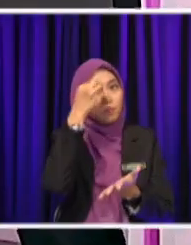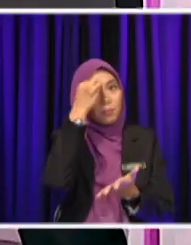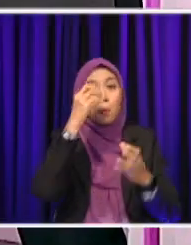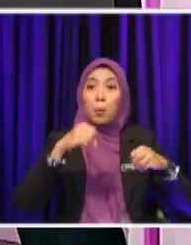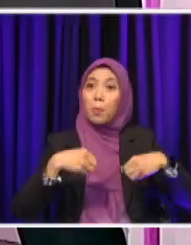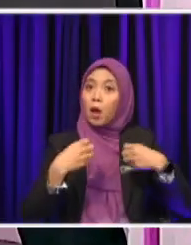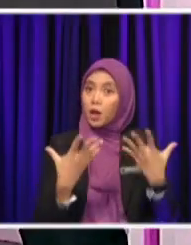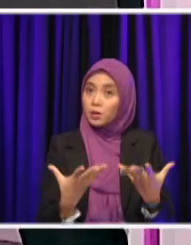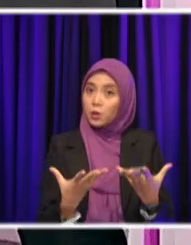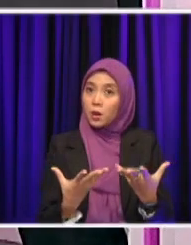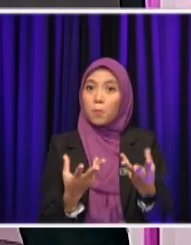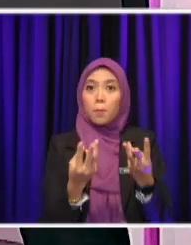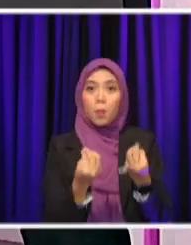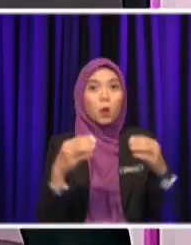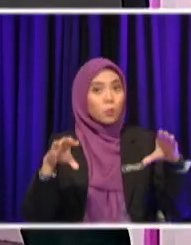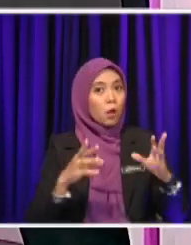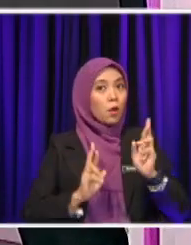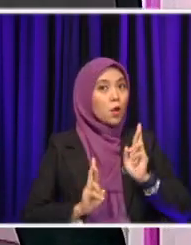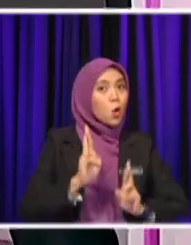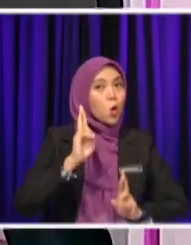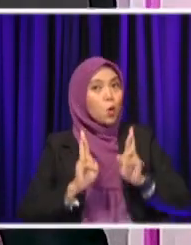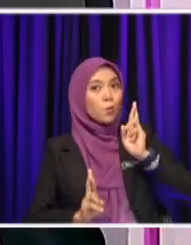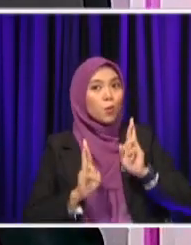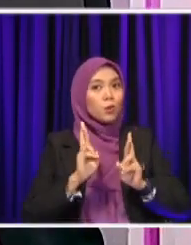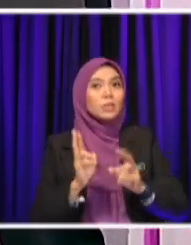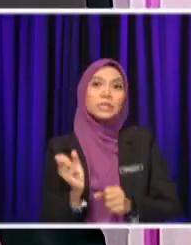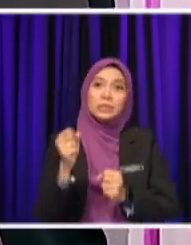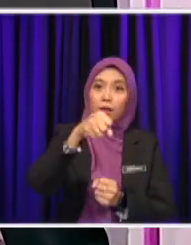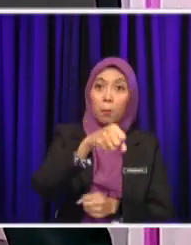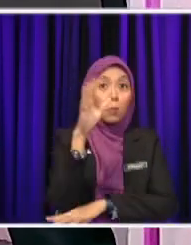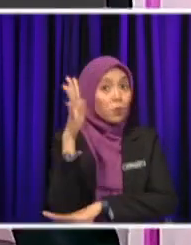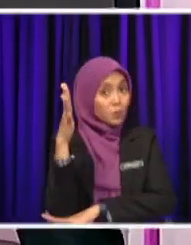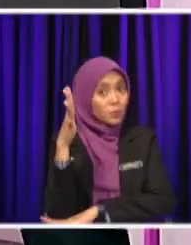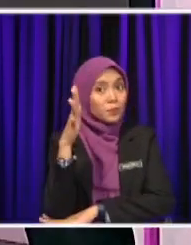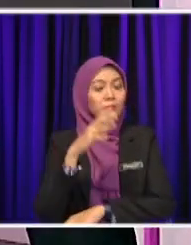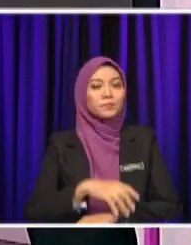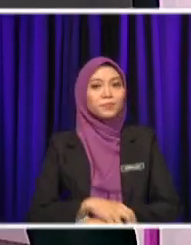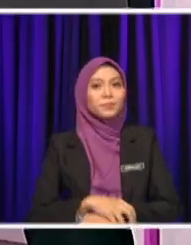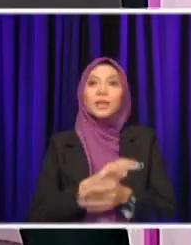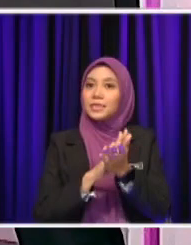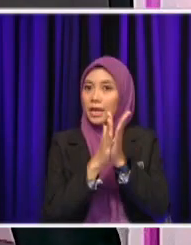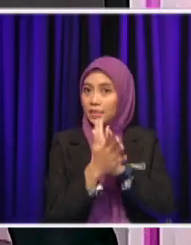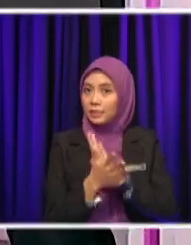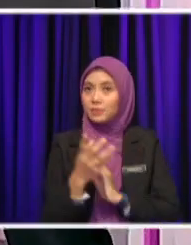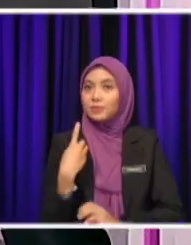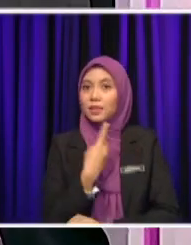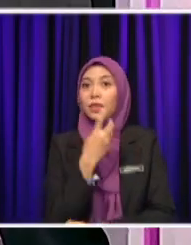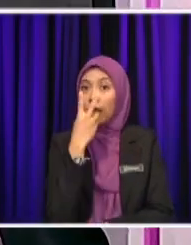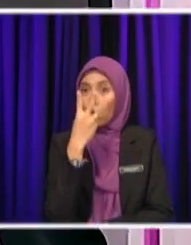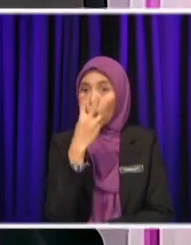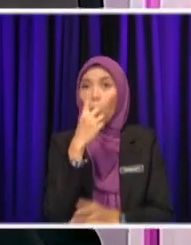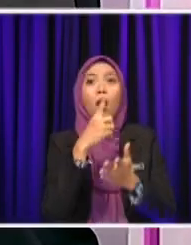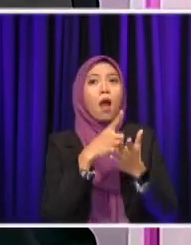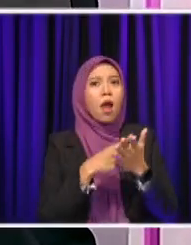mana nak menghasilkan robot siram pokok Aiman. Okey, jadi kita tengok dahulu apa